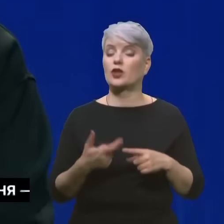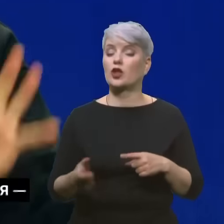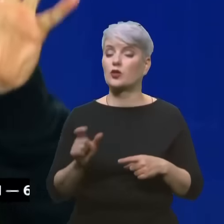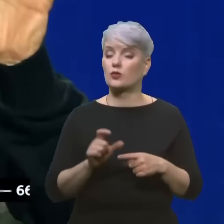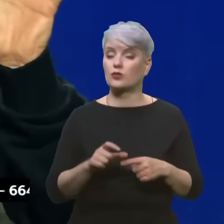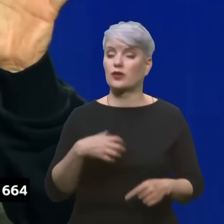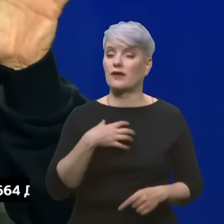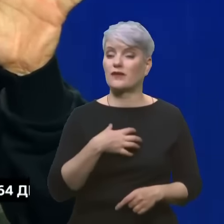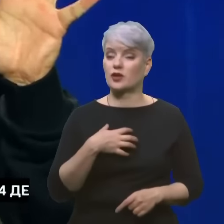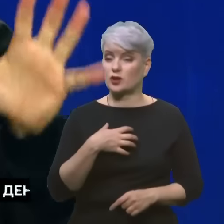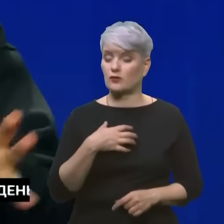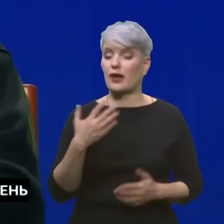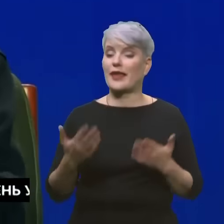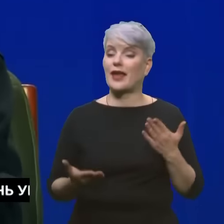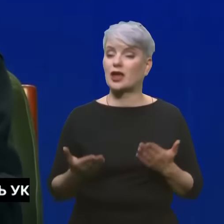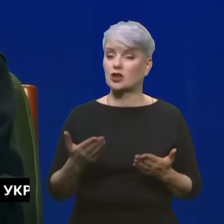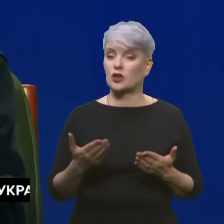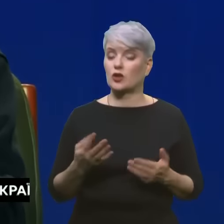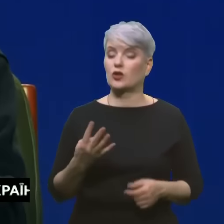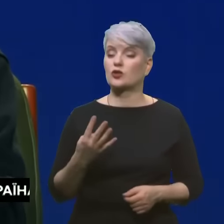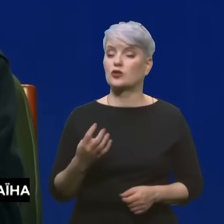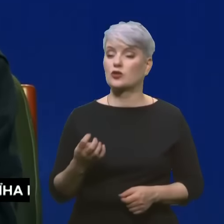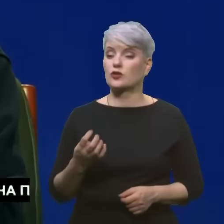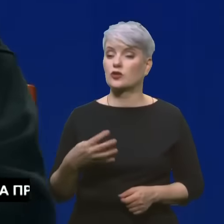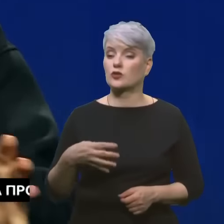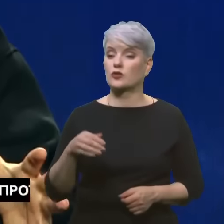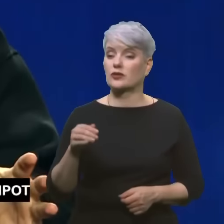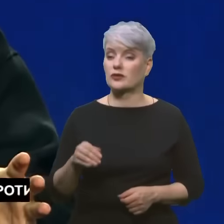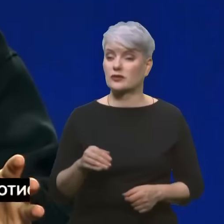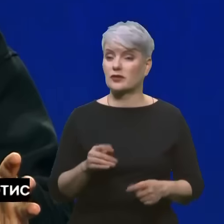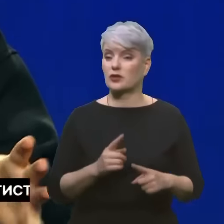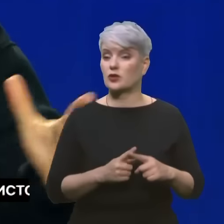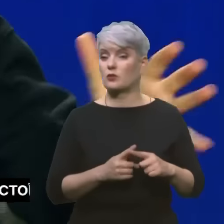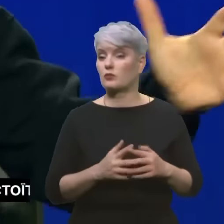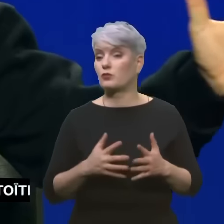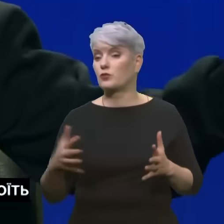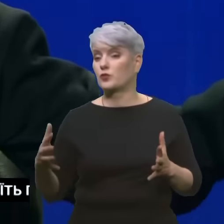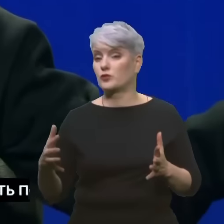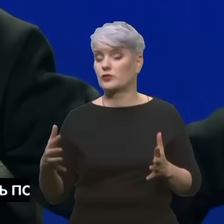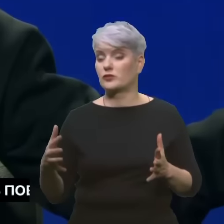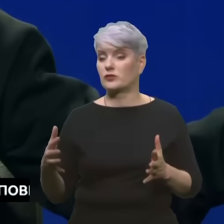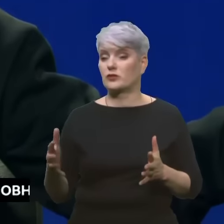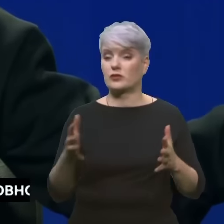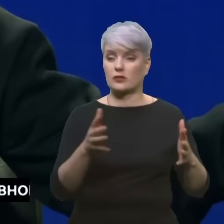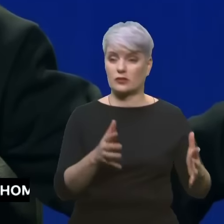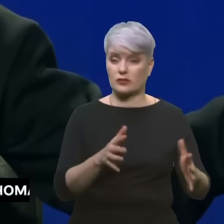важливо, якщо 440 тисяч плюс, то